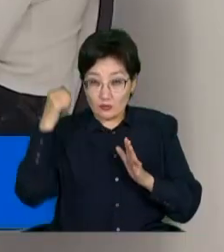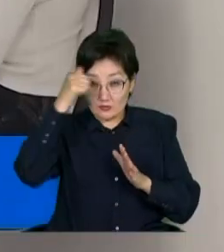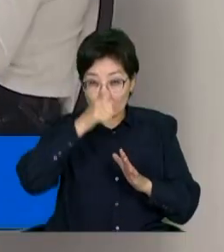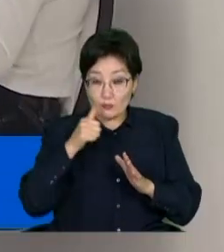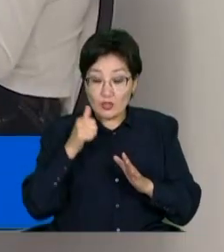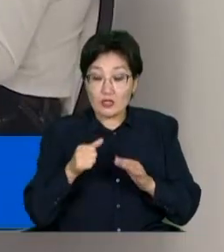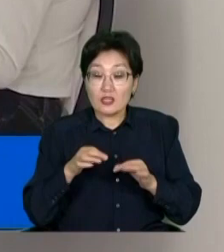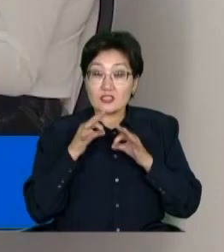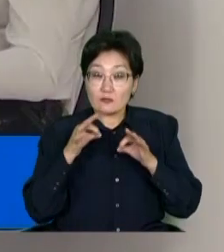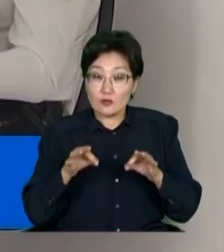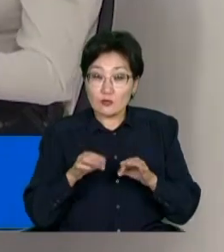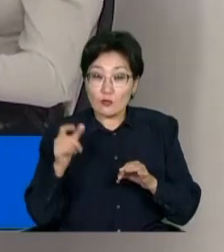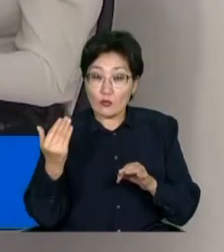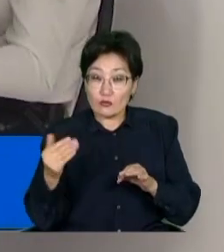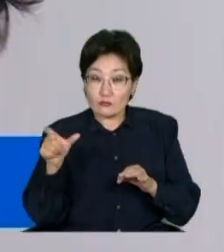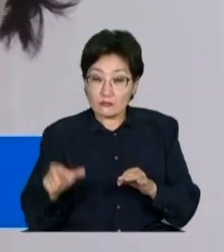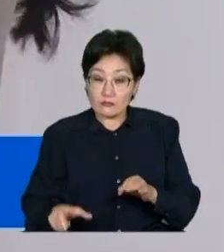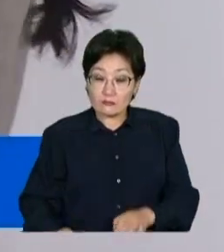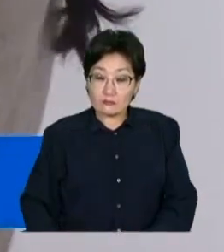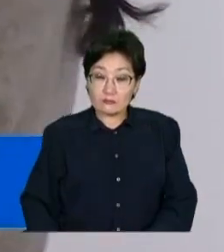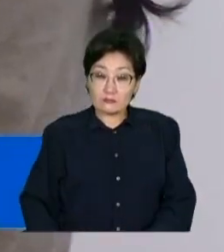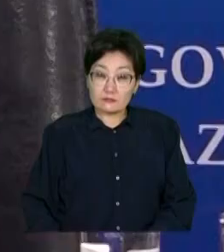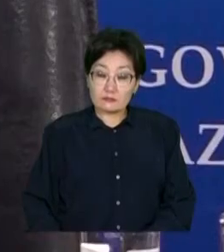году, отметил он.